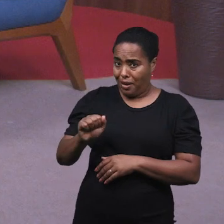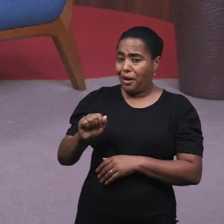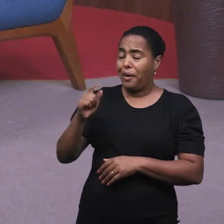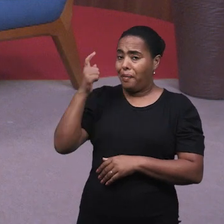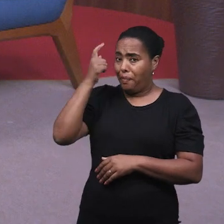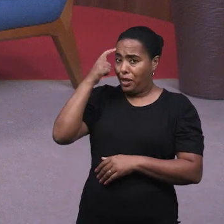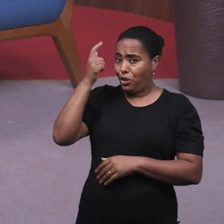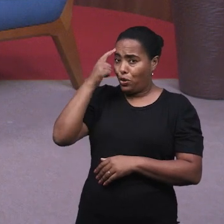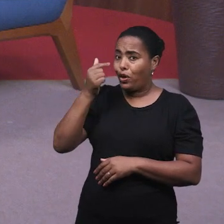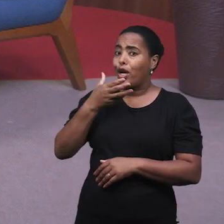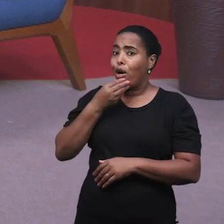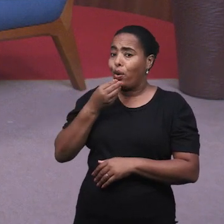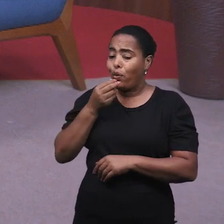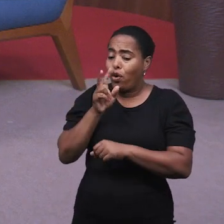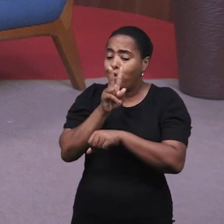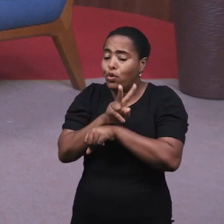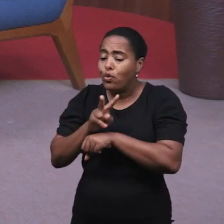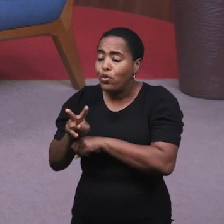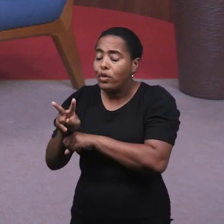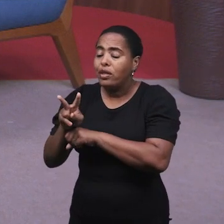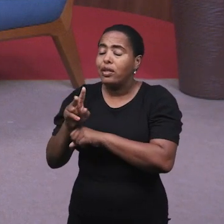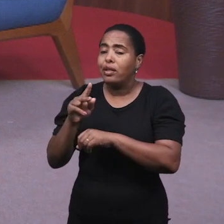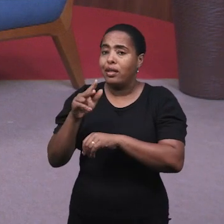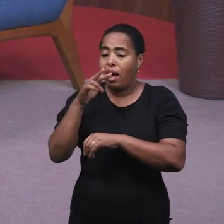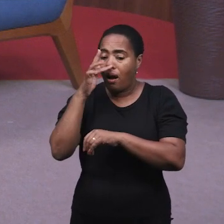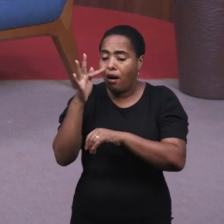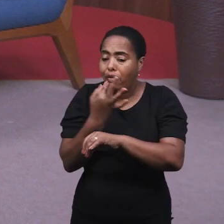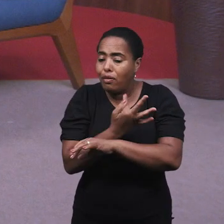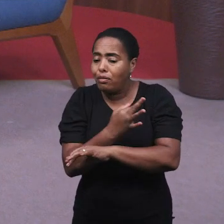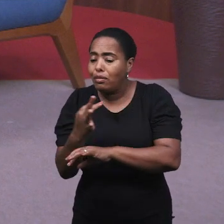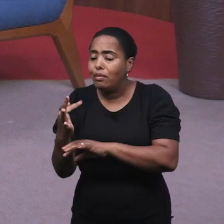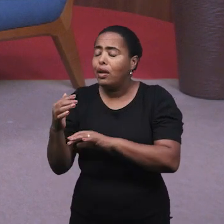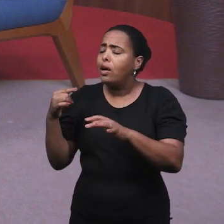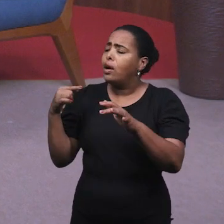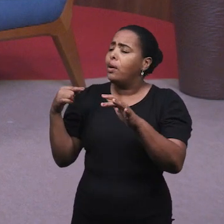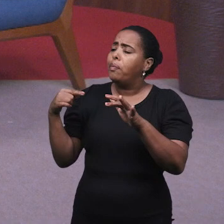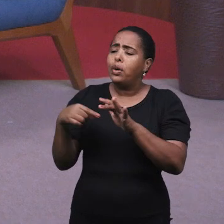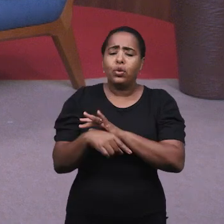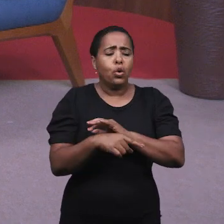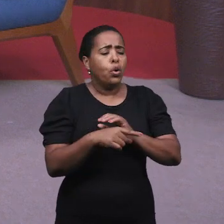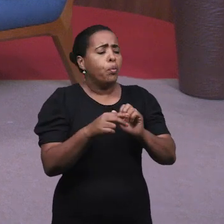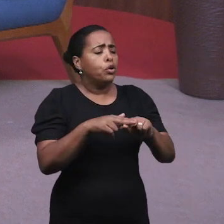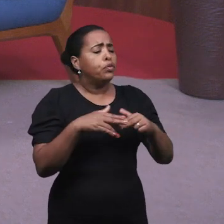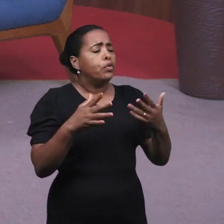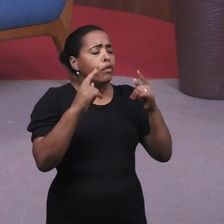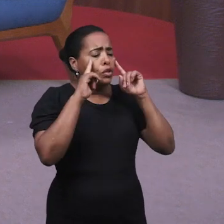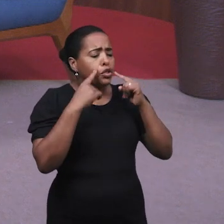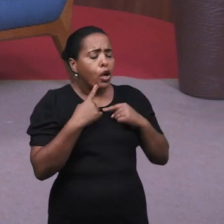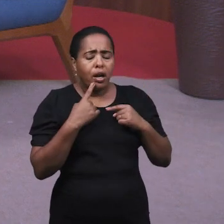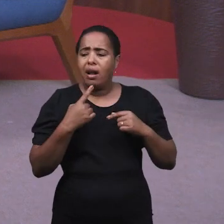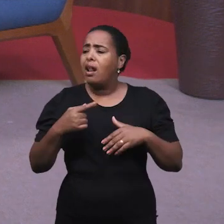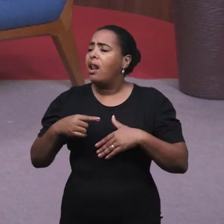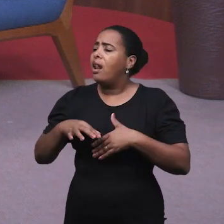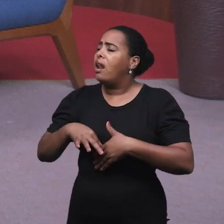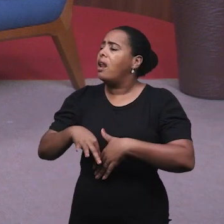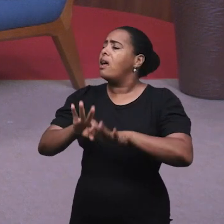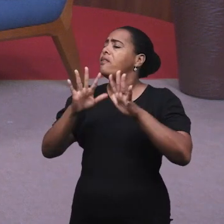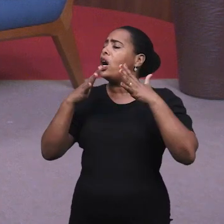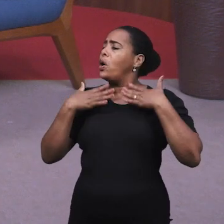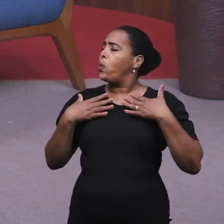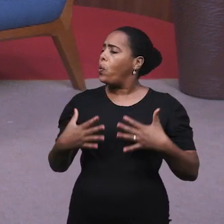jardin, soin du jardin de cette place. Elle demandait, pourquoi pleures-tu? Non, parce qu'on a enlevé le corps